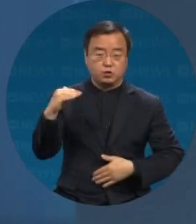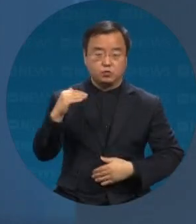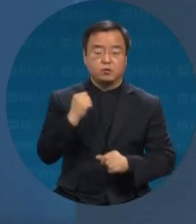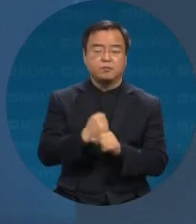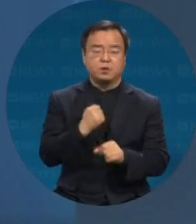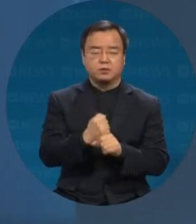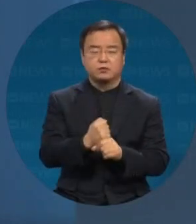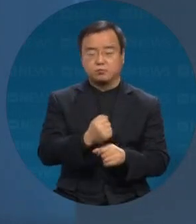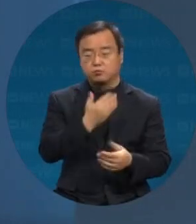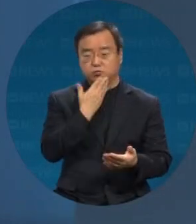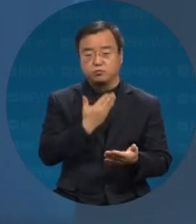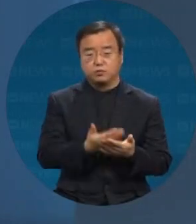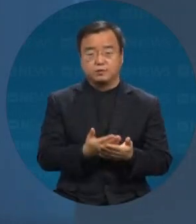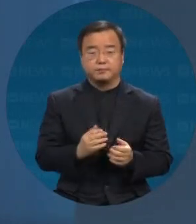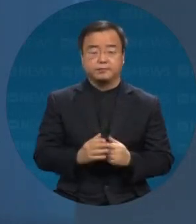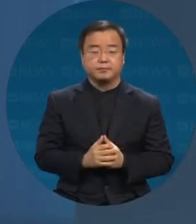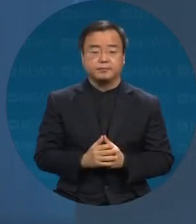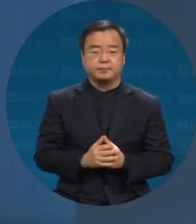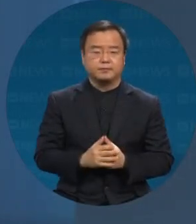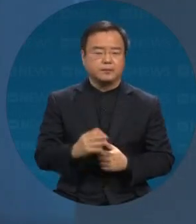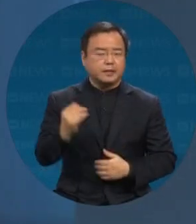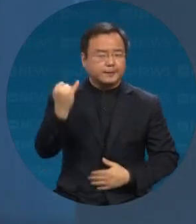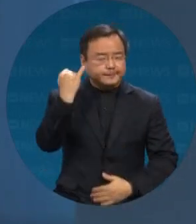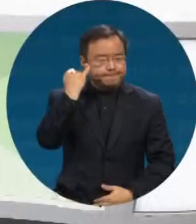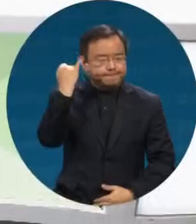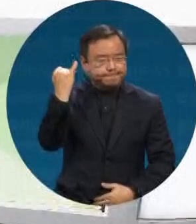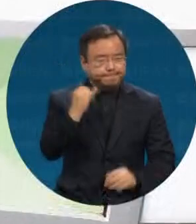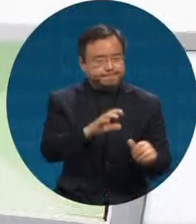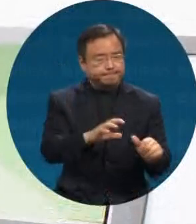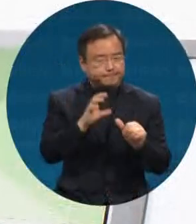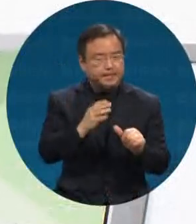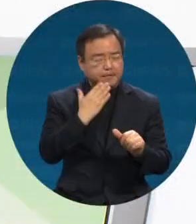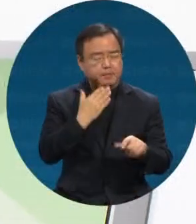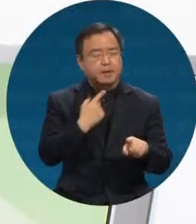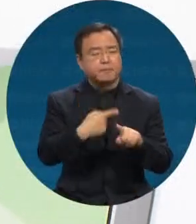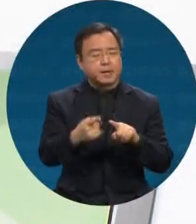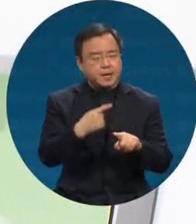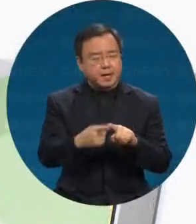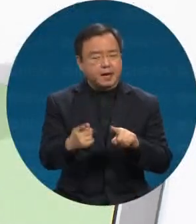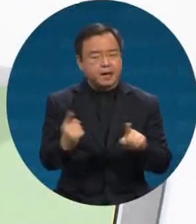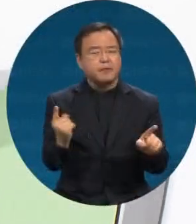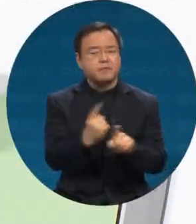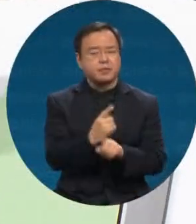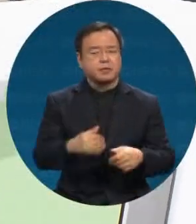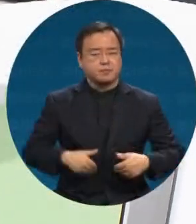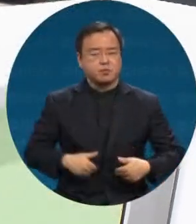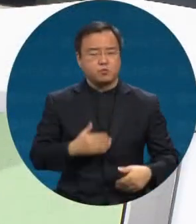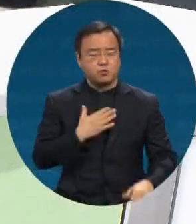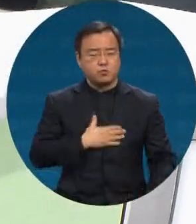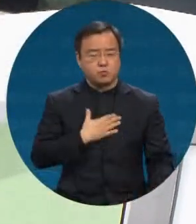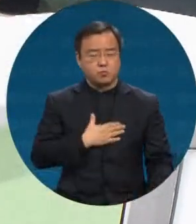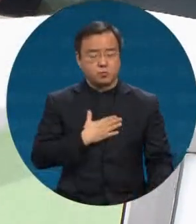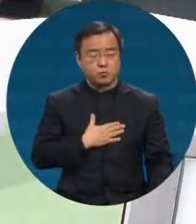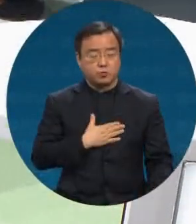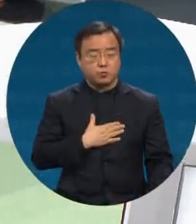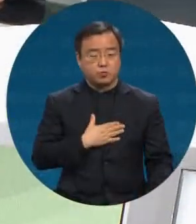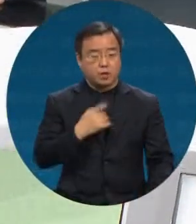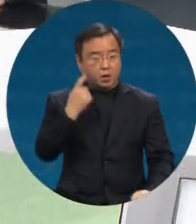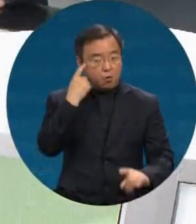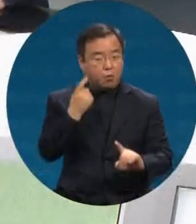것이 화재라고 생각합니다 창의성을 반영할 수 있는 평가제를 개편이 필요하다라는 지적이셨습니다